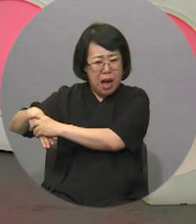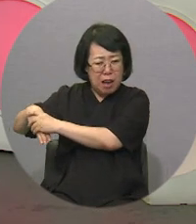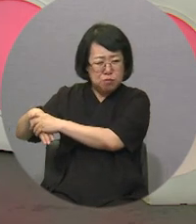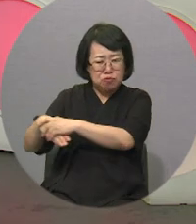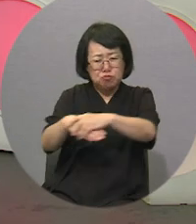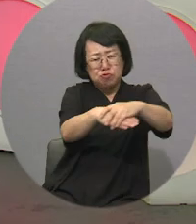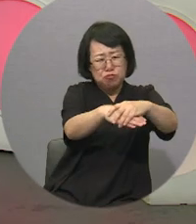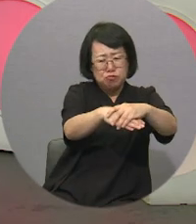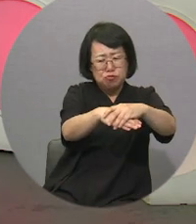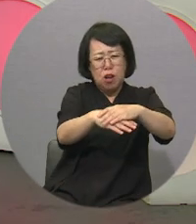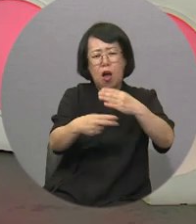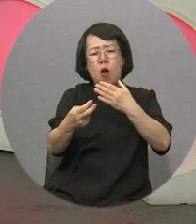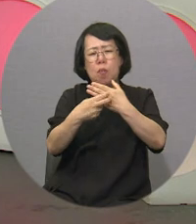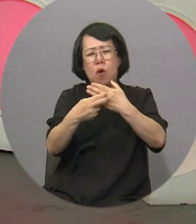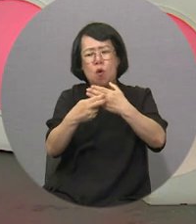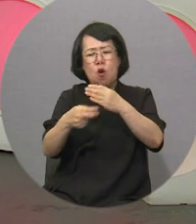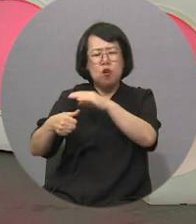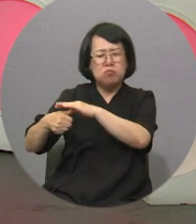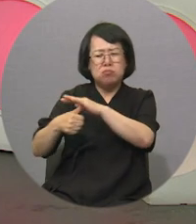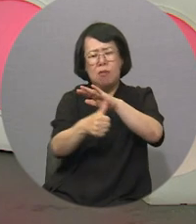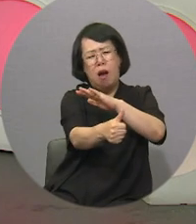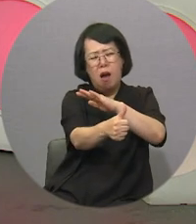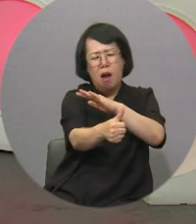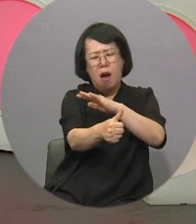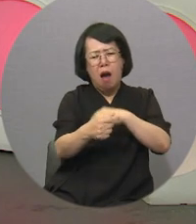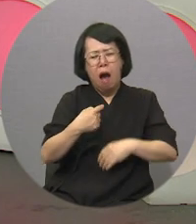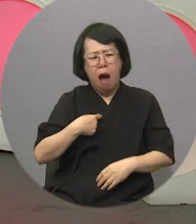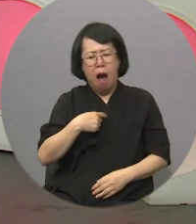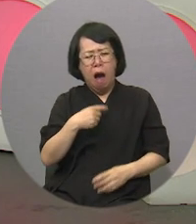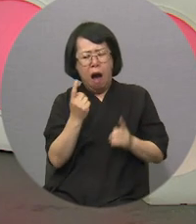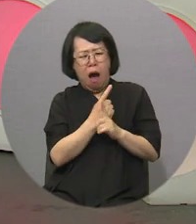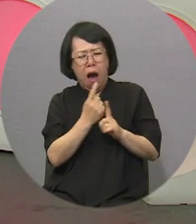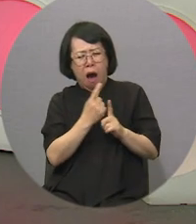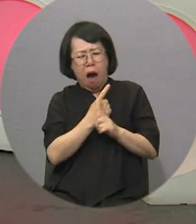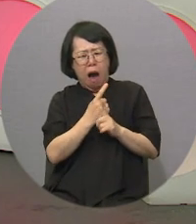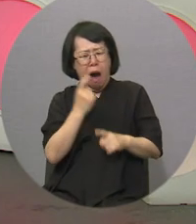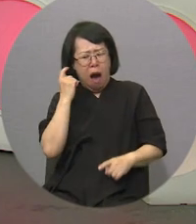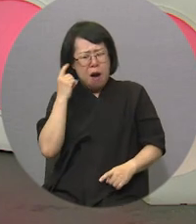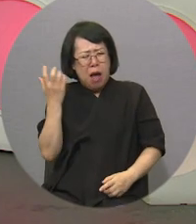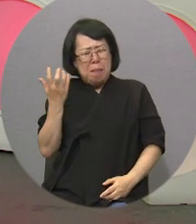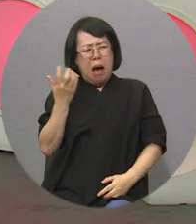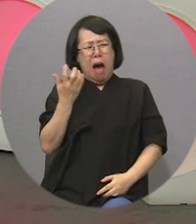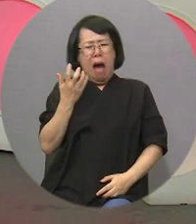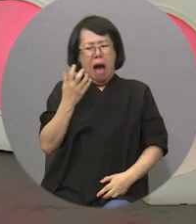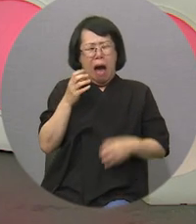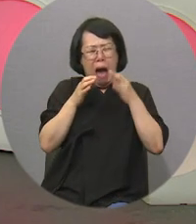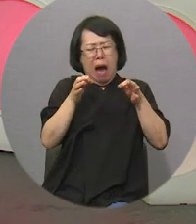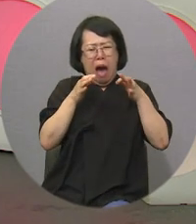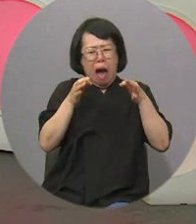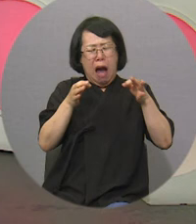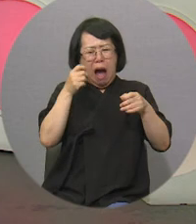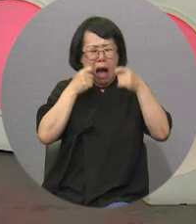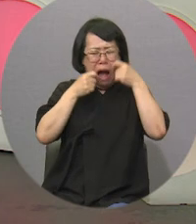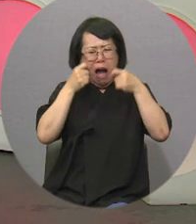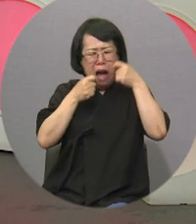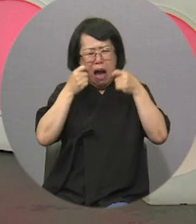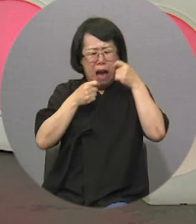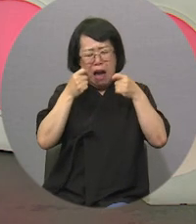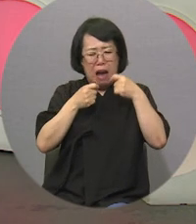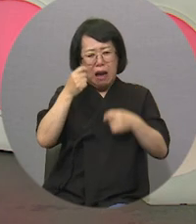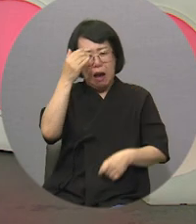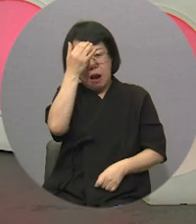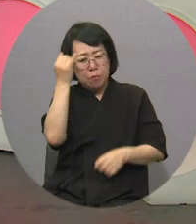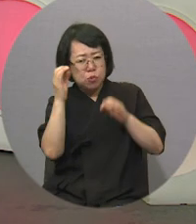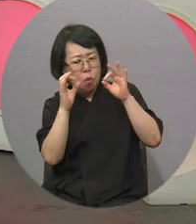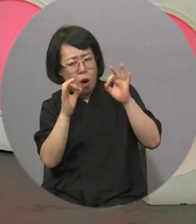맞으면서 자지러지게 우는 저를 보며 저희 할머니께서는 아이고 아이고 미안하다